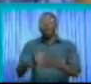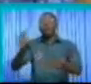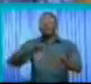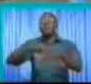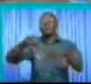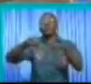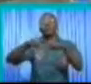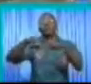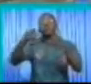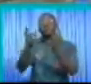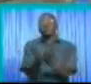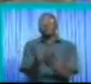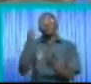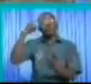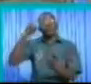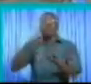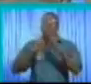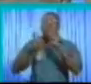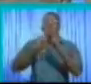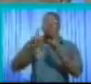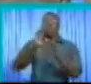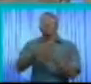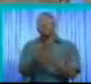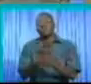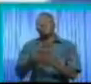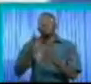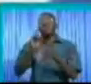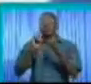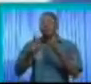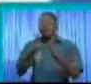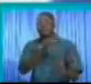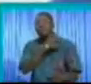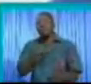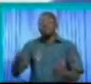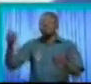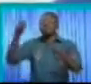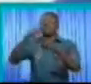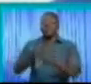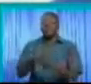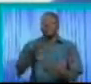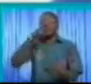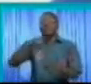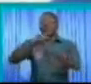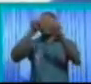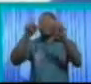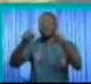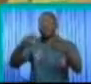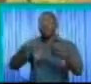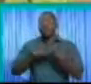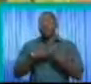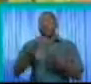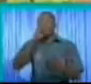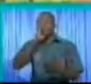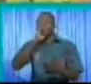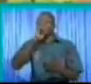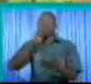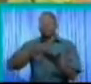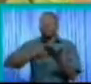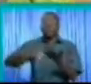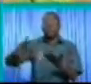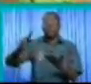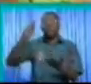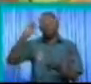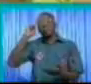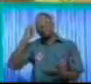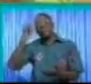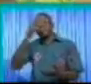un cadre de dialogue entre les acteurs du secteur de l'eau. Les participants devront, en plus de la question d'accès à l'eau potable, se pencher sur celle